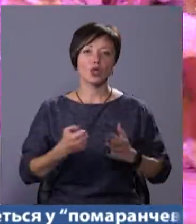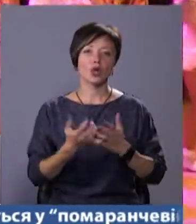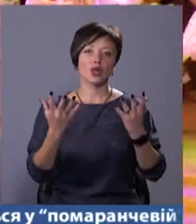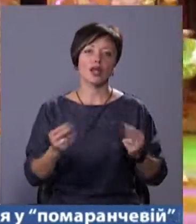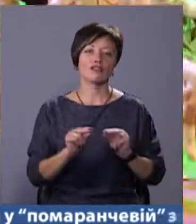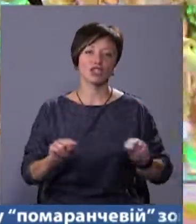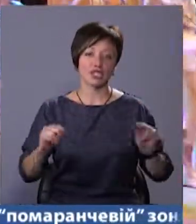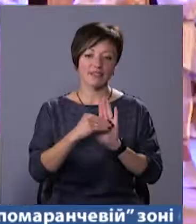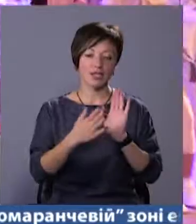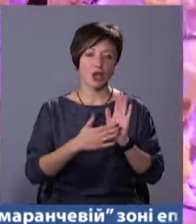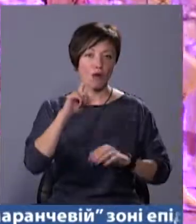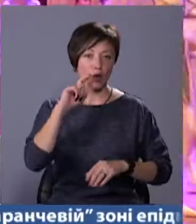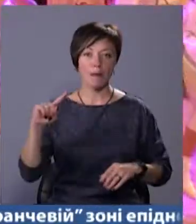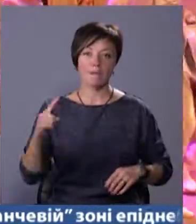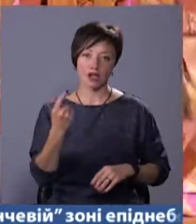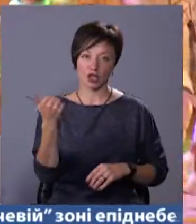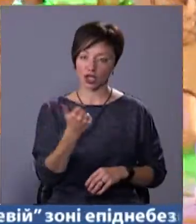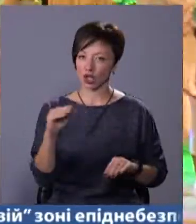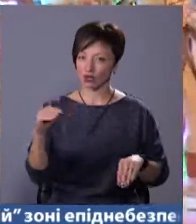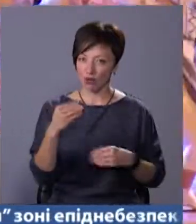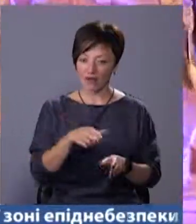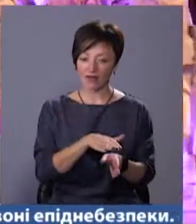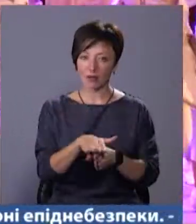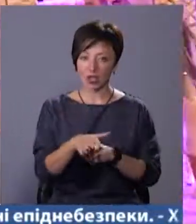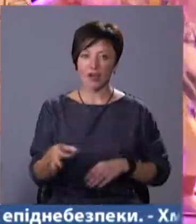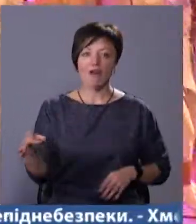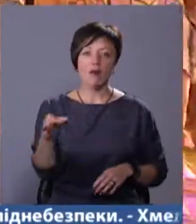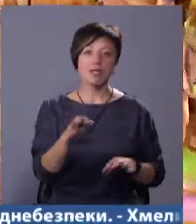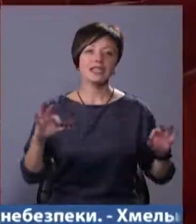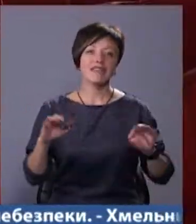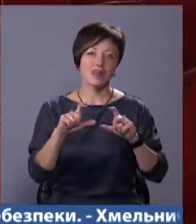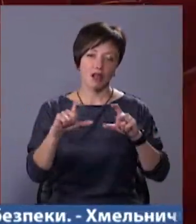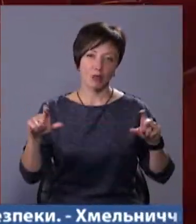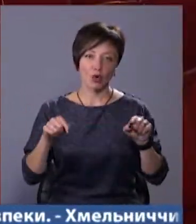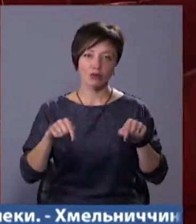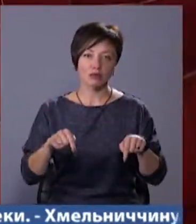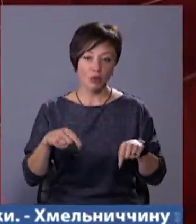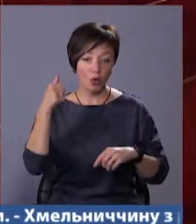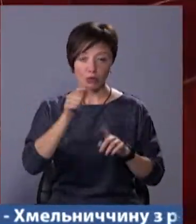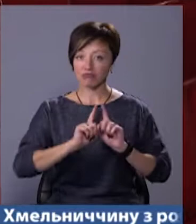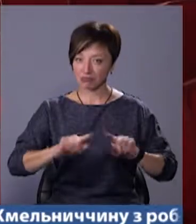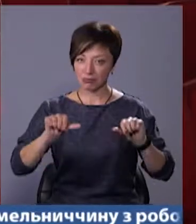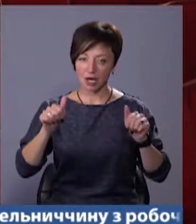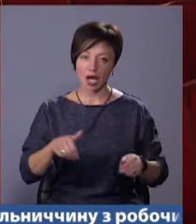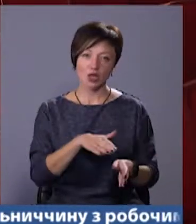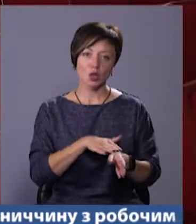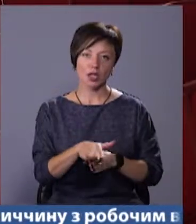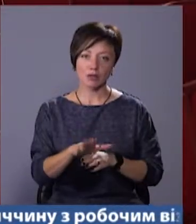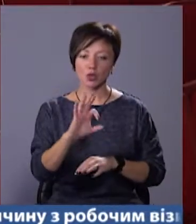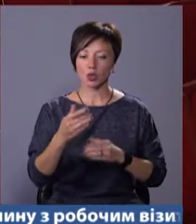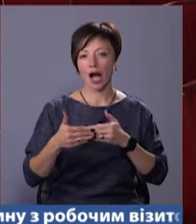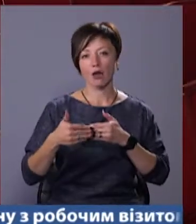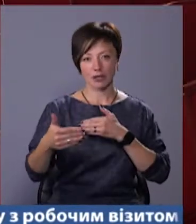вчителя, які відзначають в Україні в першу неділю жовтня, відбулися в обласній філармонії. Цього року в особливому форматі із дотриманням